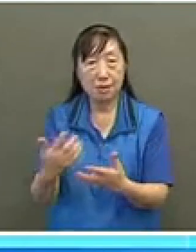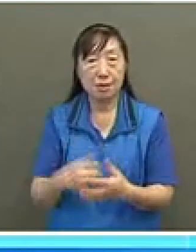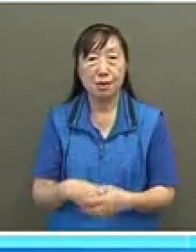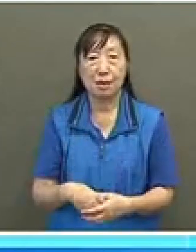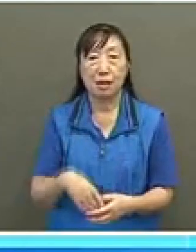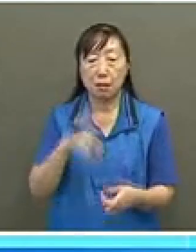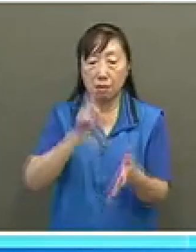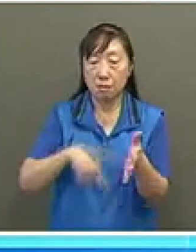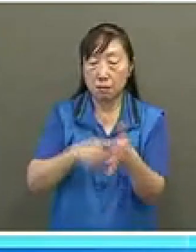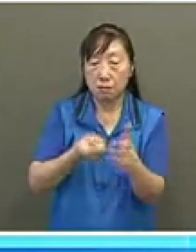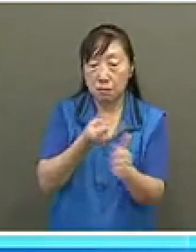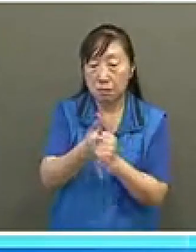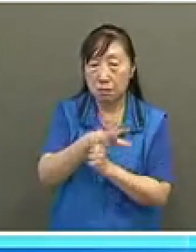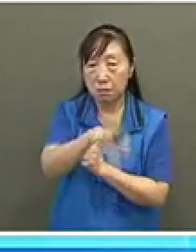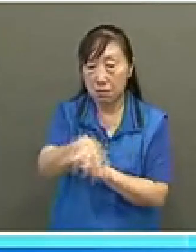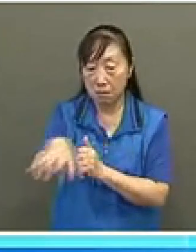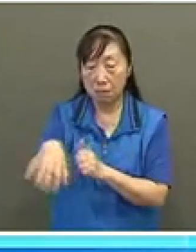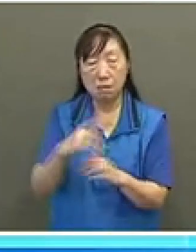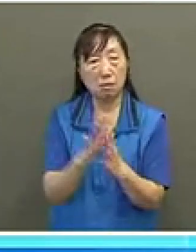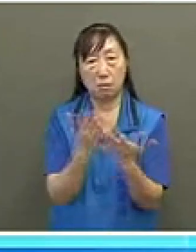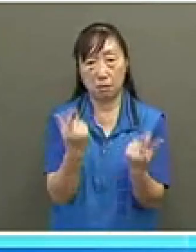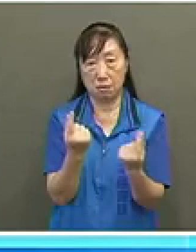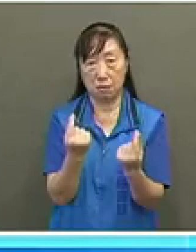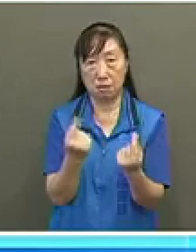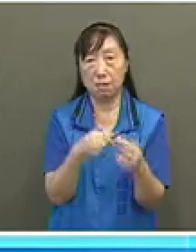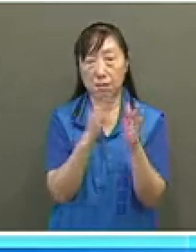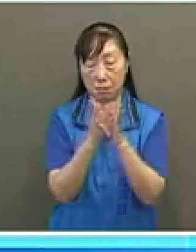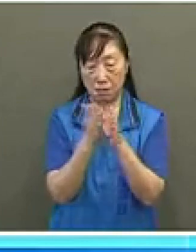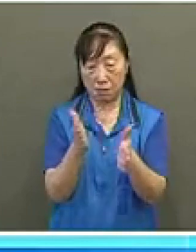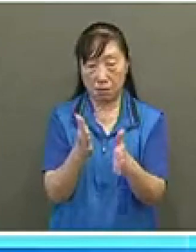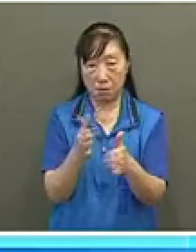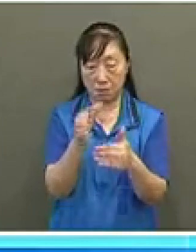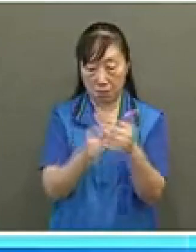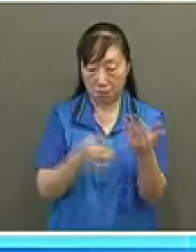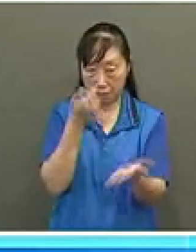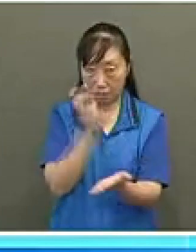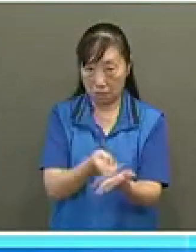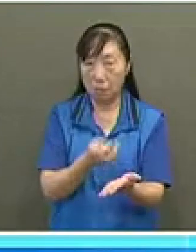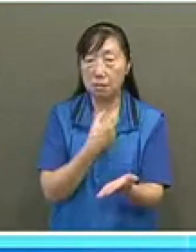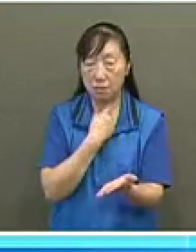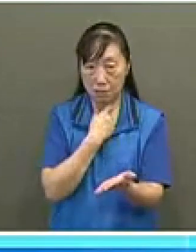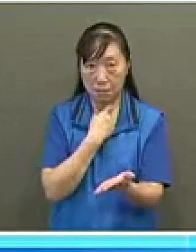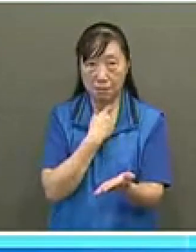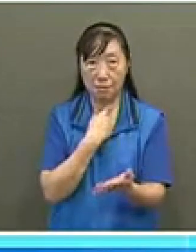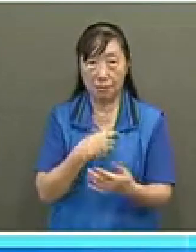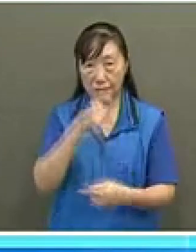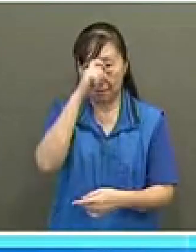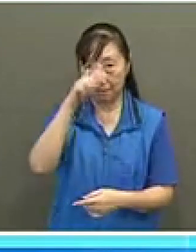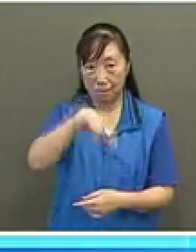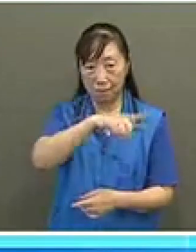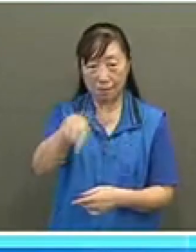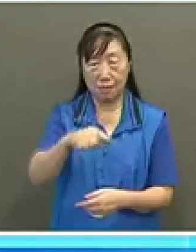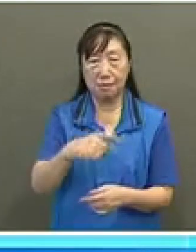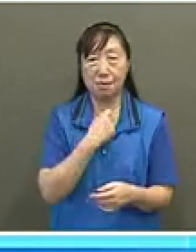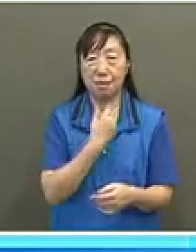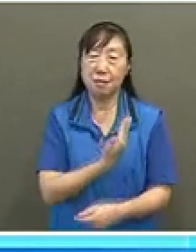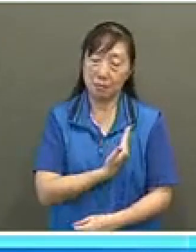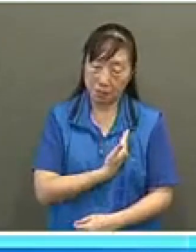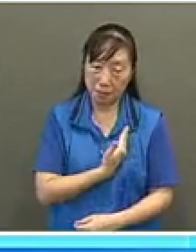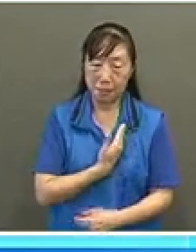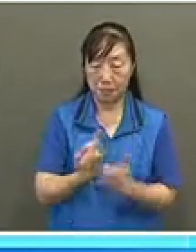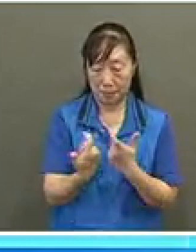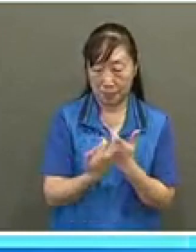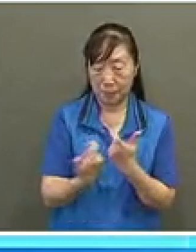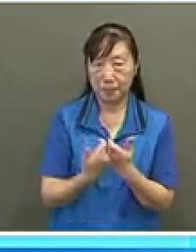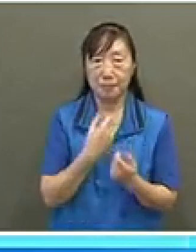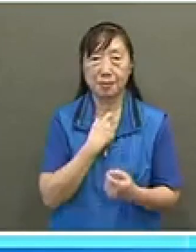容易传播的地方，我们开始采取更严格的规定，也期待市民朋友能够多体谅、多包